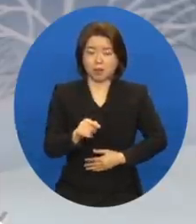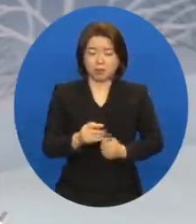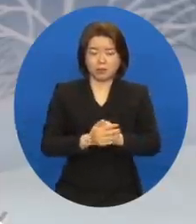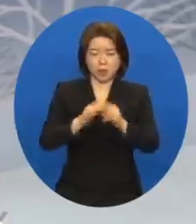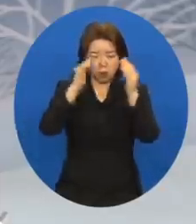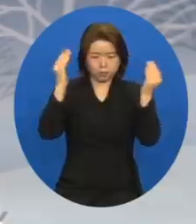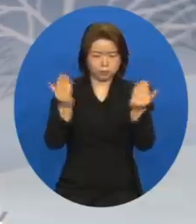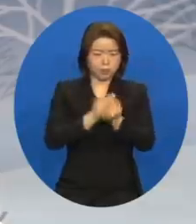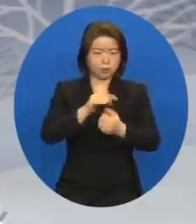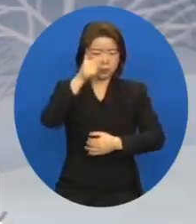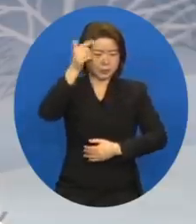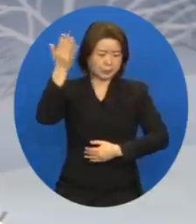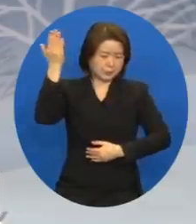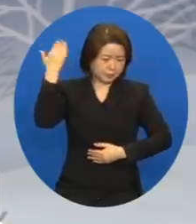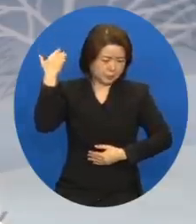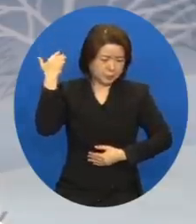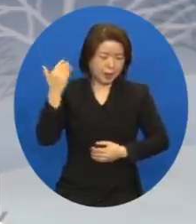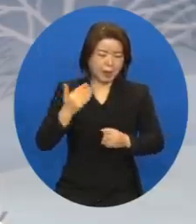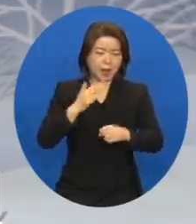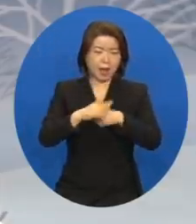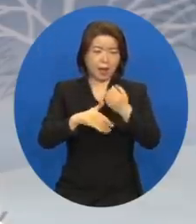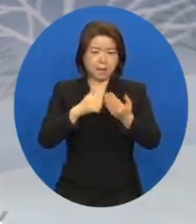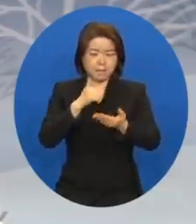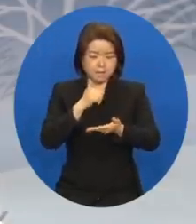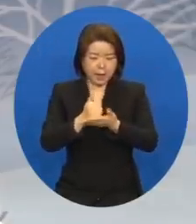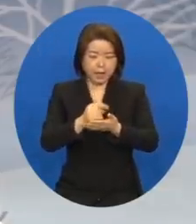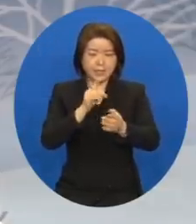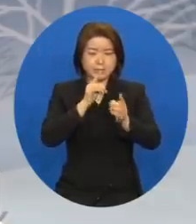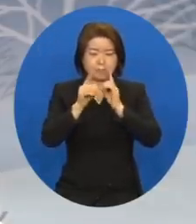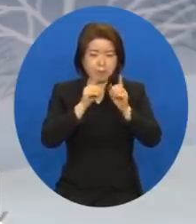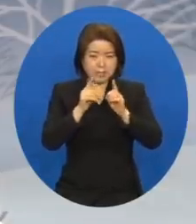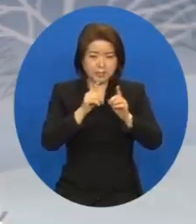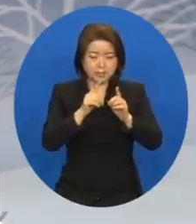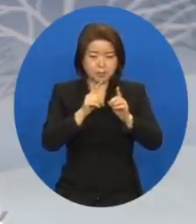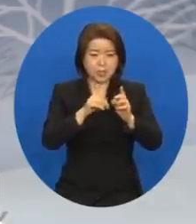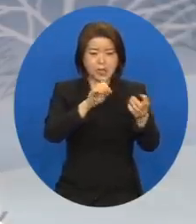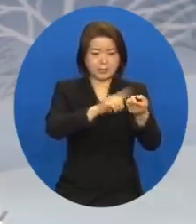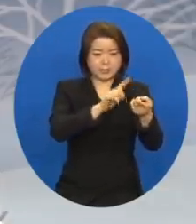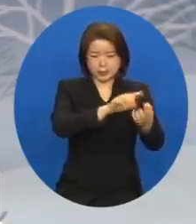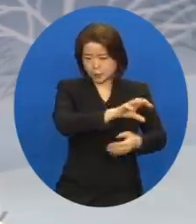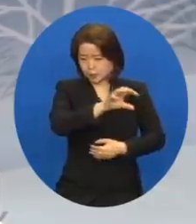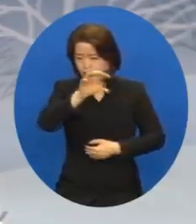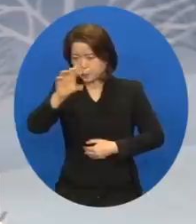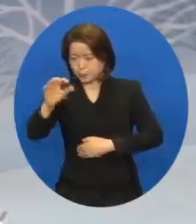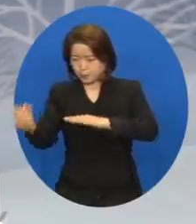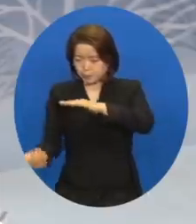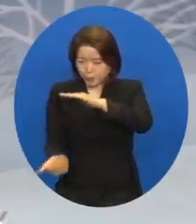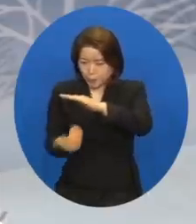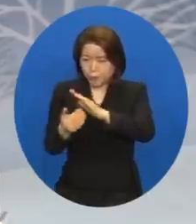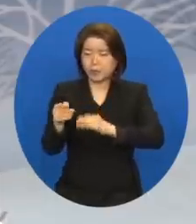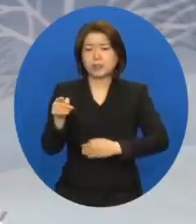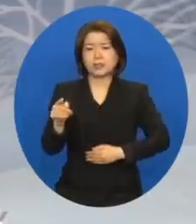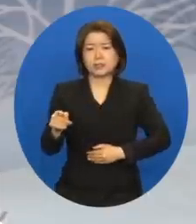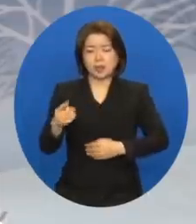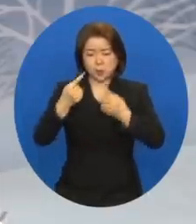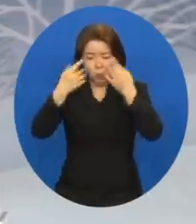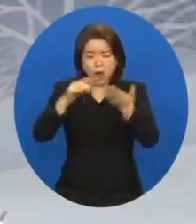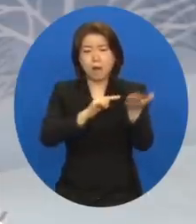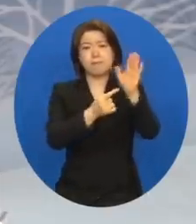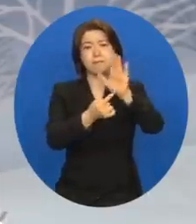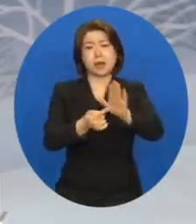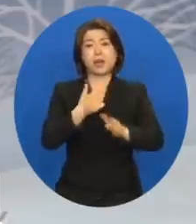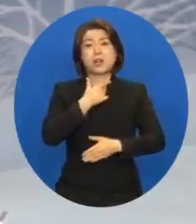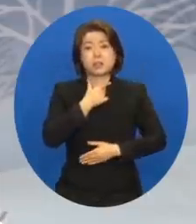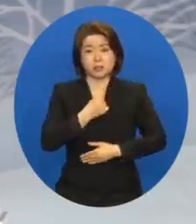구약에 말씀하신 하나님의 예언이 성취된 것이라고 하는 것을 명확하게 밝히고 싶었던